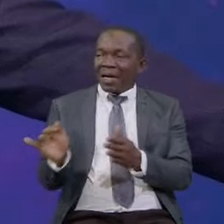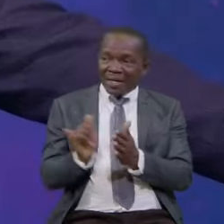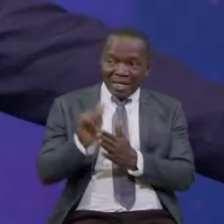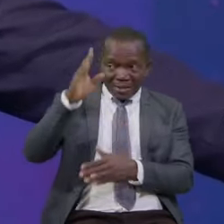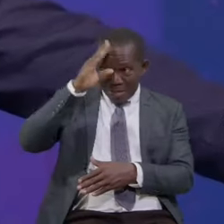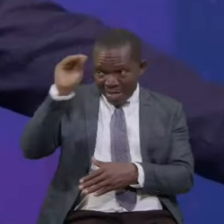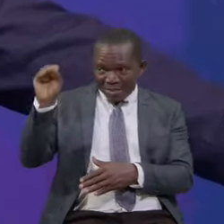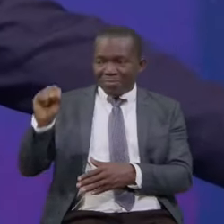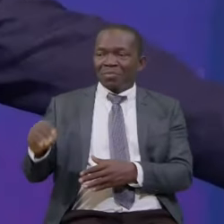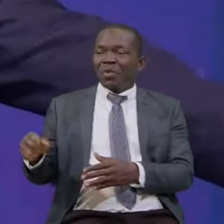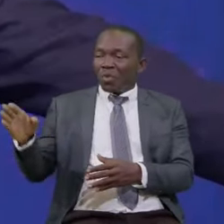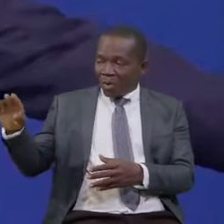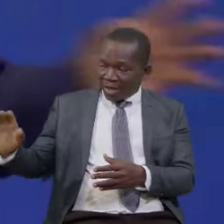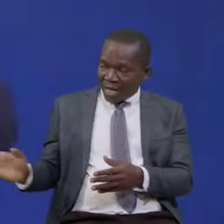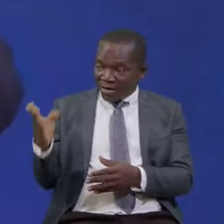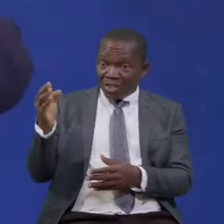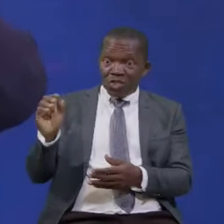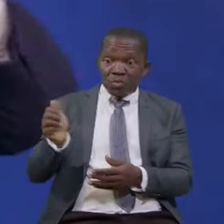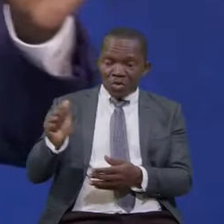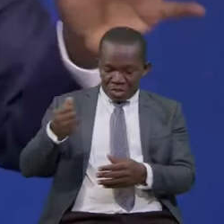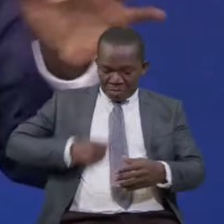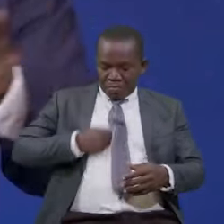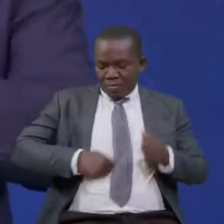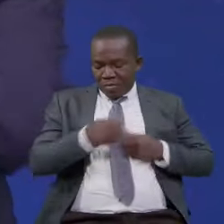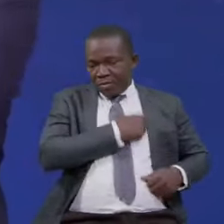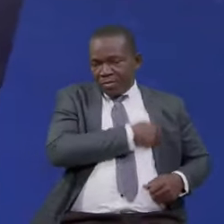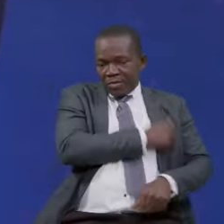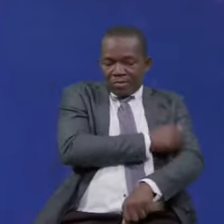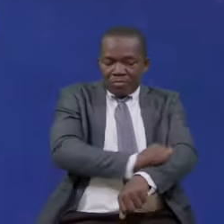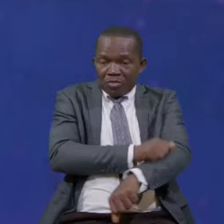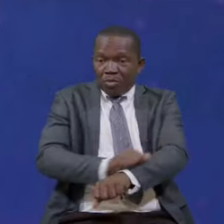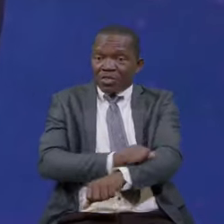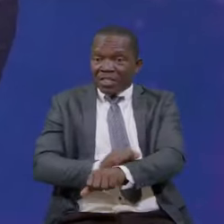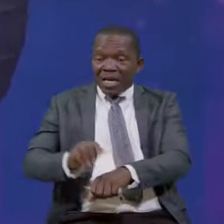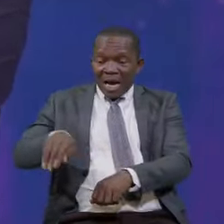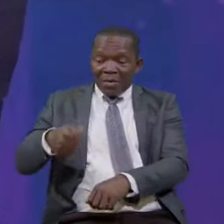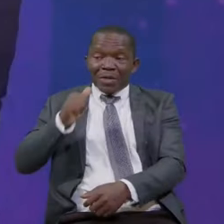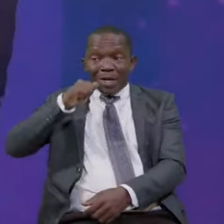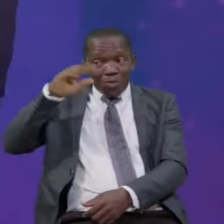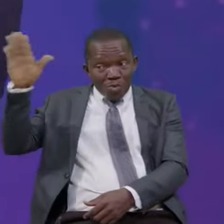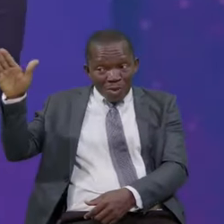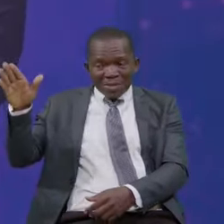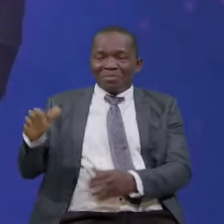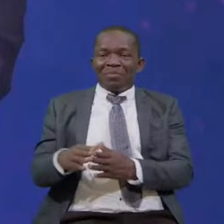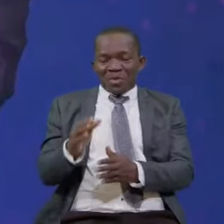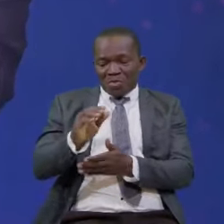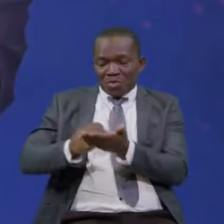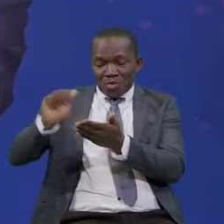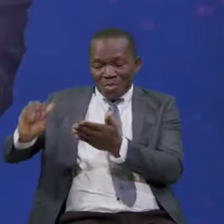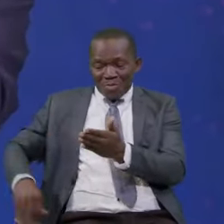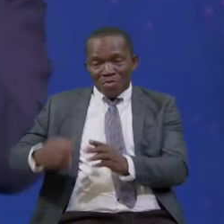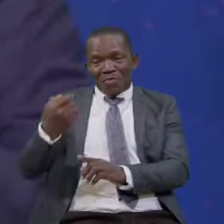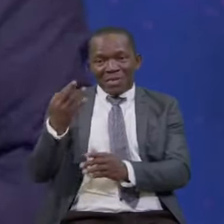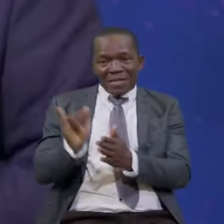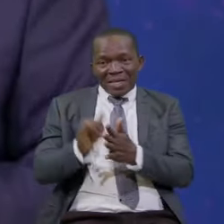train de il se il lave madame maladie au bord de la rivière